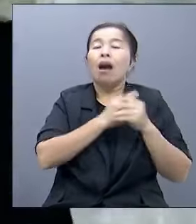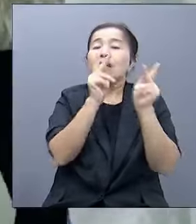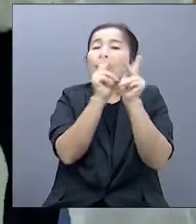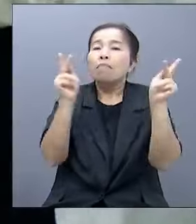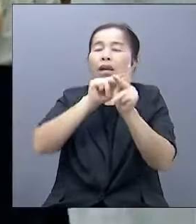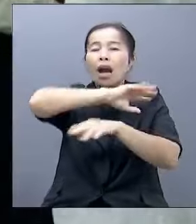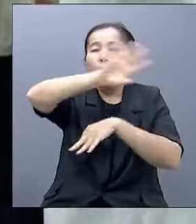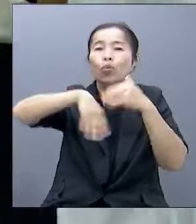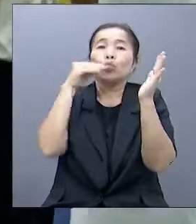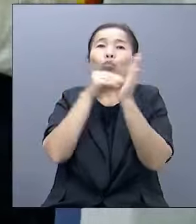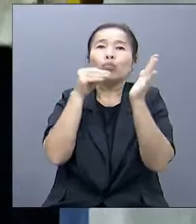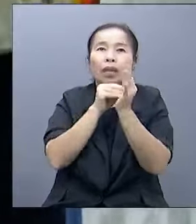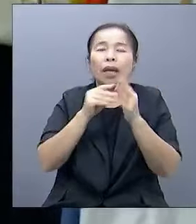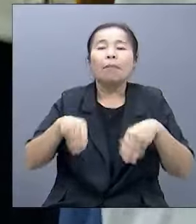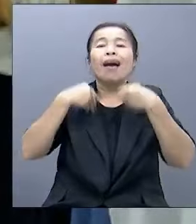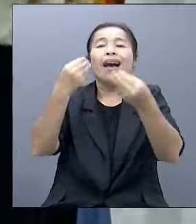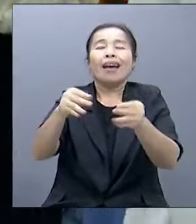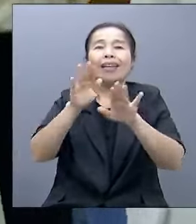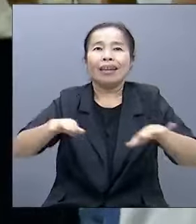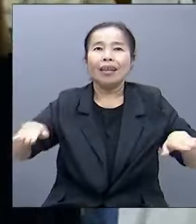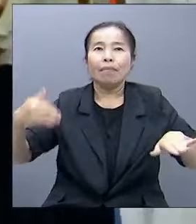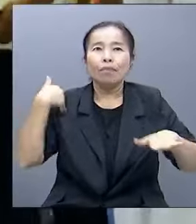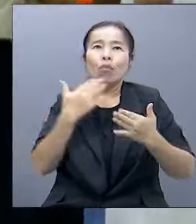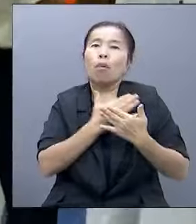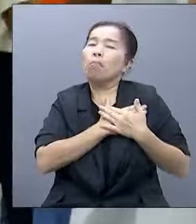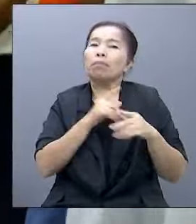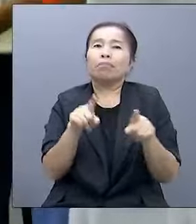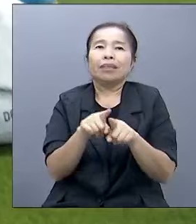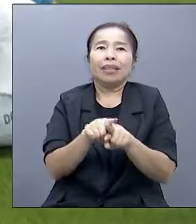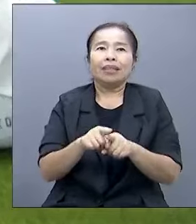ถ่ายทอดไปสู่เด็กๆได้แน่นอนครับ